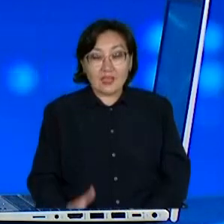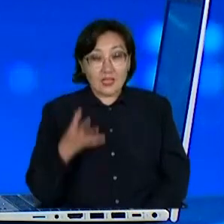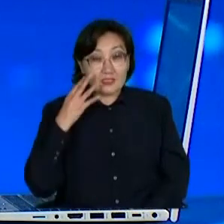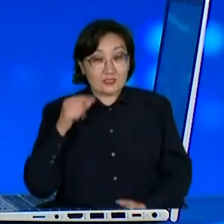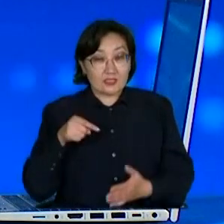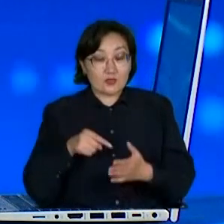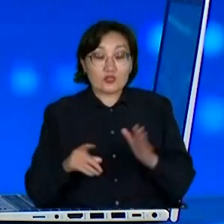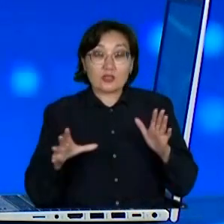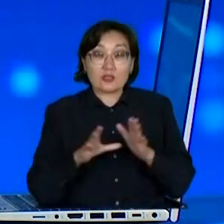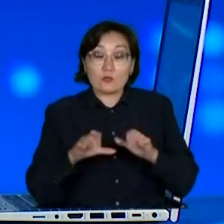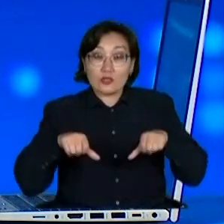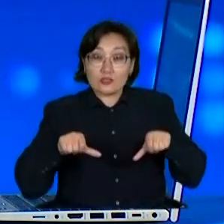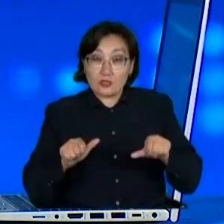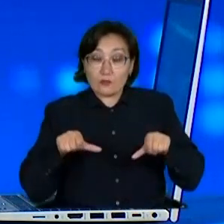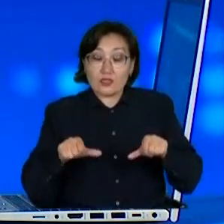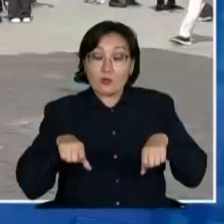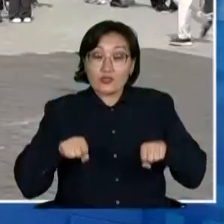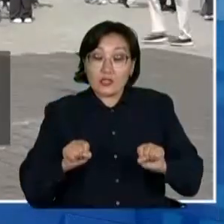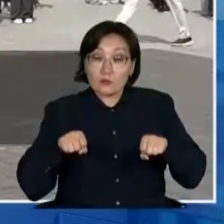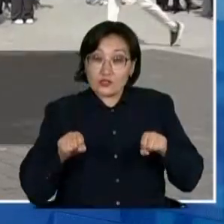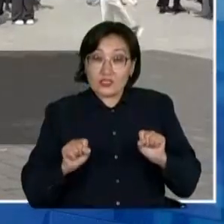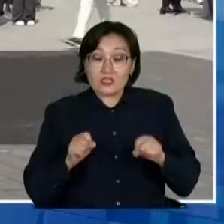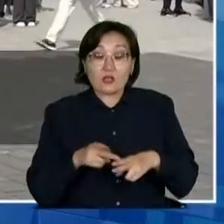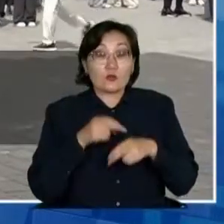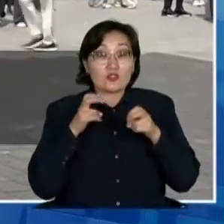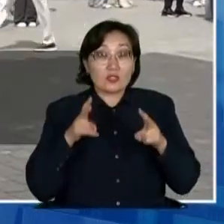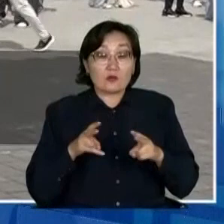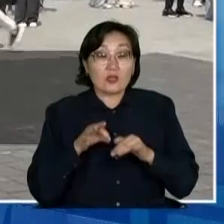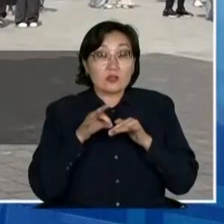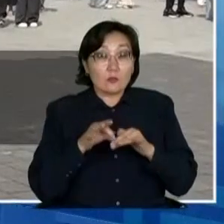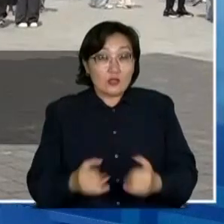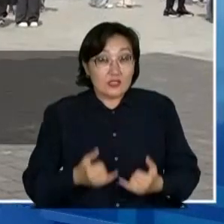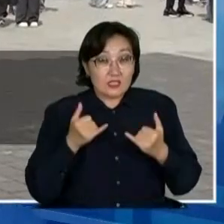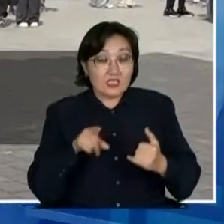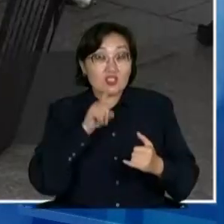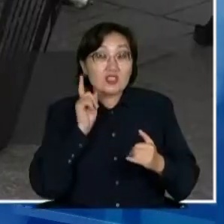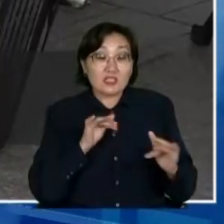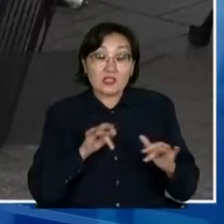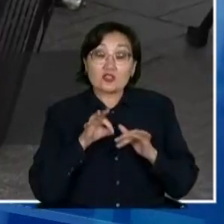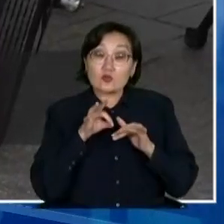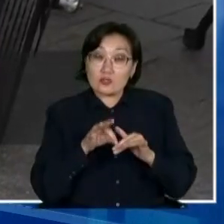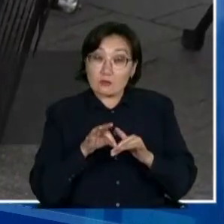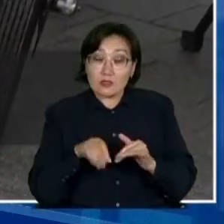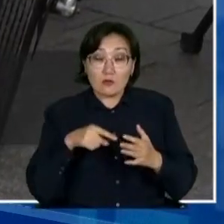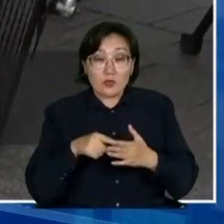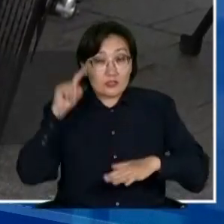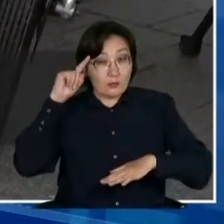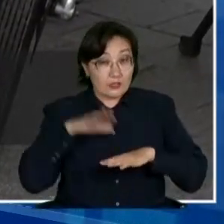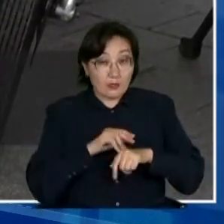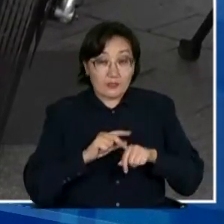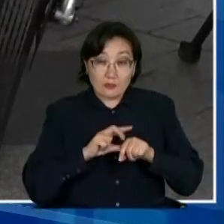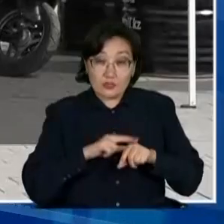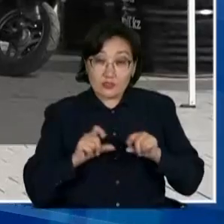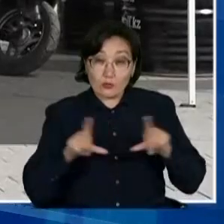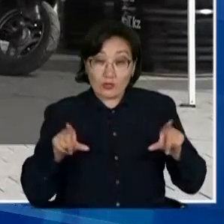Алматыда электр скутерлерін, мотоциклдер мен мопедтерді қауіпсіз жүргізуге арналған жастар акциясы ұйымдастырылды. Қала әкімдігі мен полиция